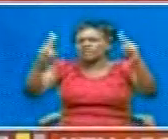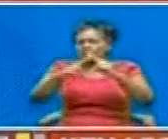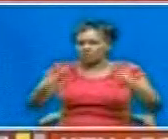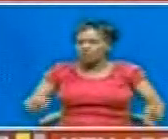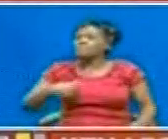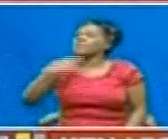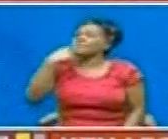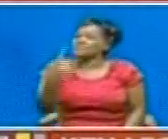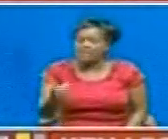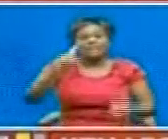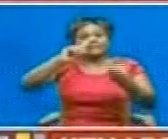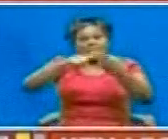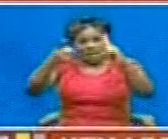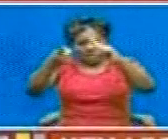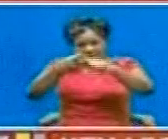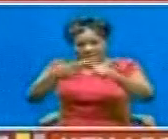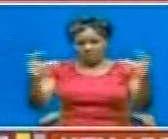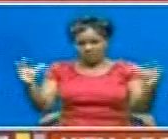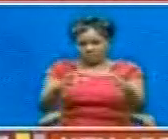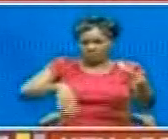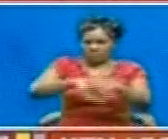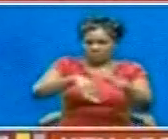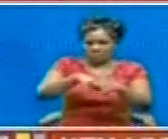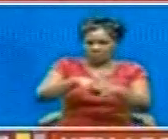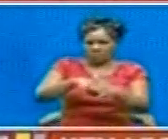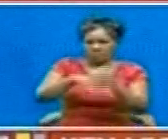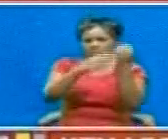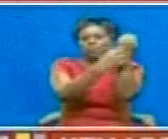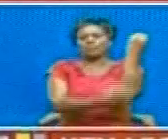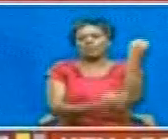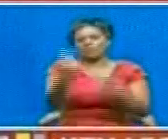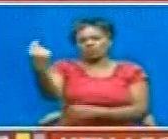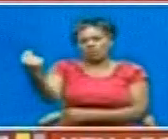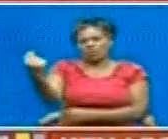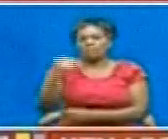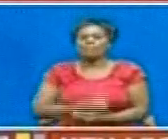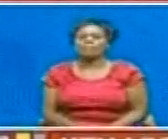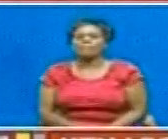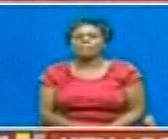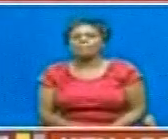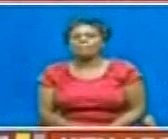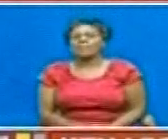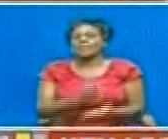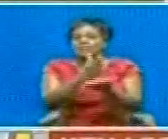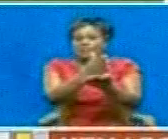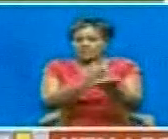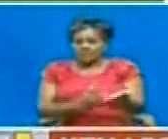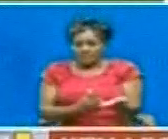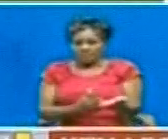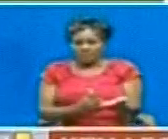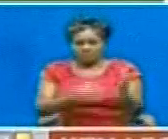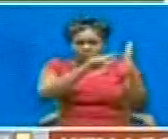ndio sababu nasema kiwango cha mpira hapa nchini bado upo chini. Na baadhi ya zile vitu